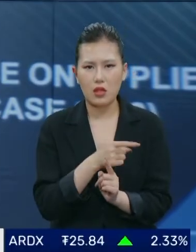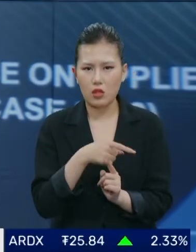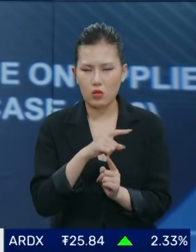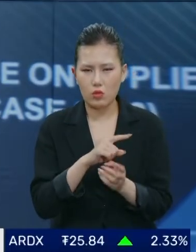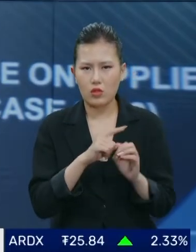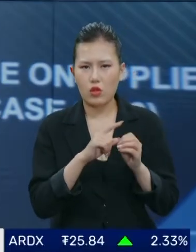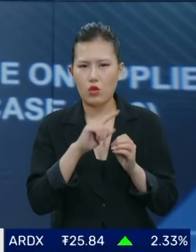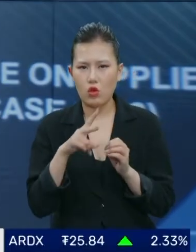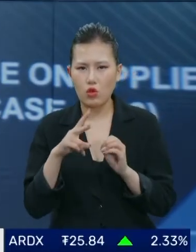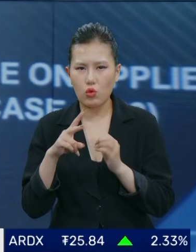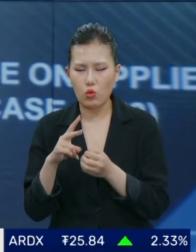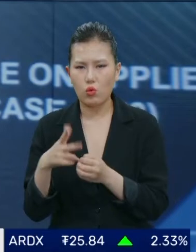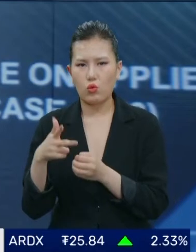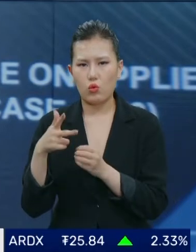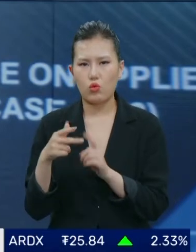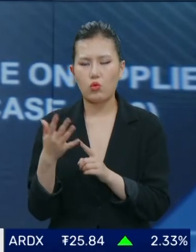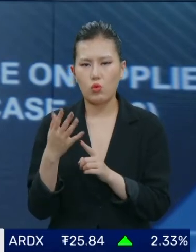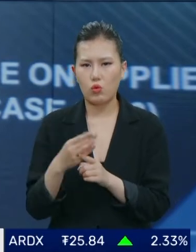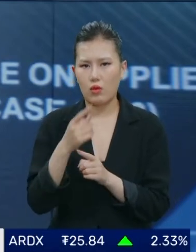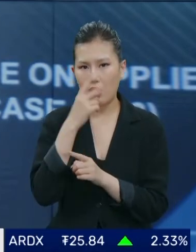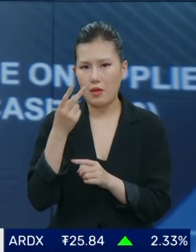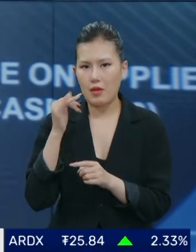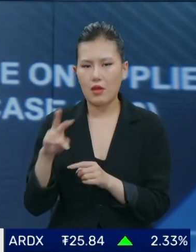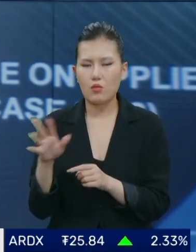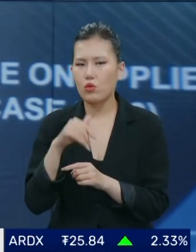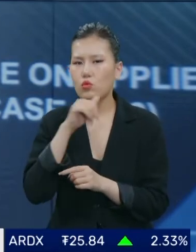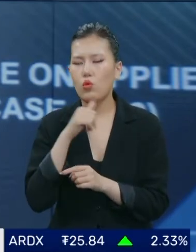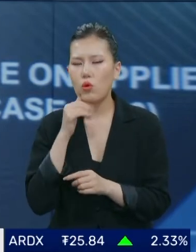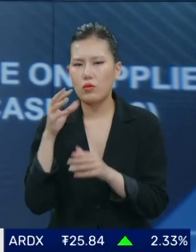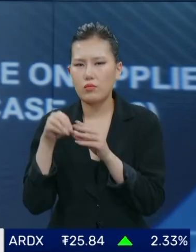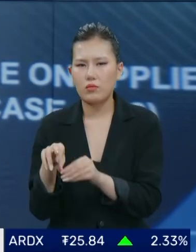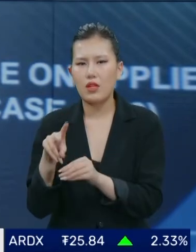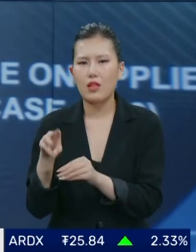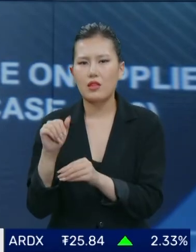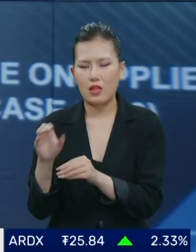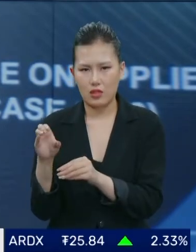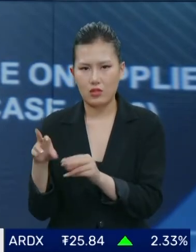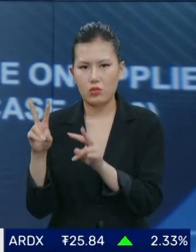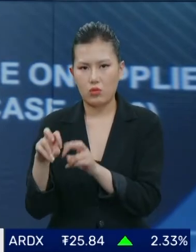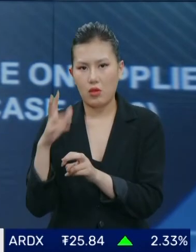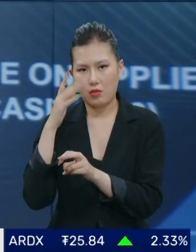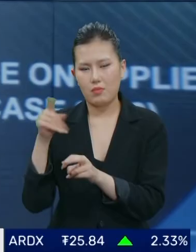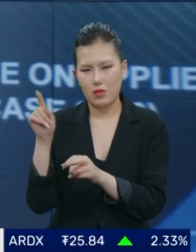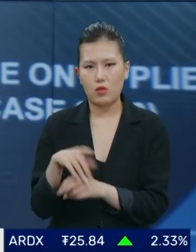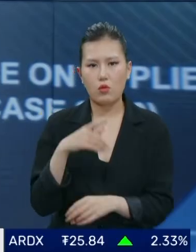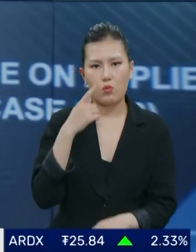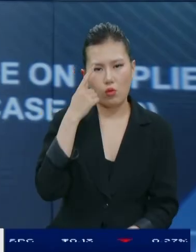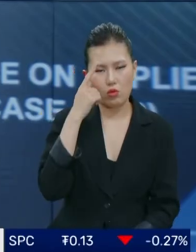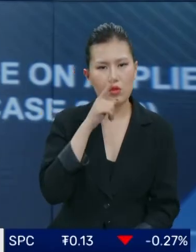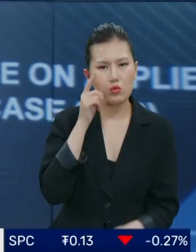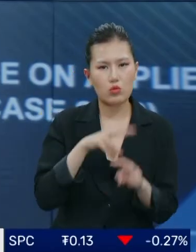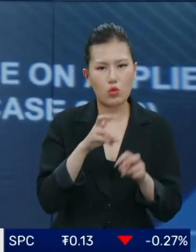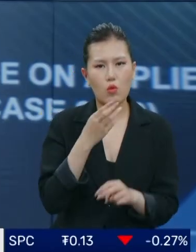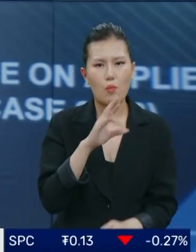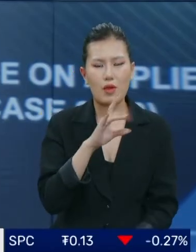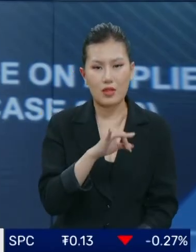нарны энерги хураагчийг судлаад эхэлжээ. Яг энэ технологийг дэлхийн эрдэмтэдтэй мөр зэрэгцэн судалж яваа Монголын залуу судлаач Мөнх Баяр судалгааны